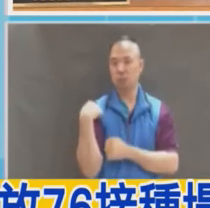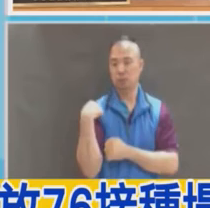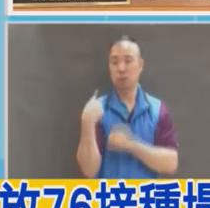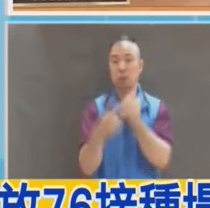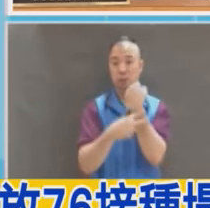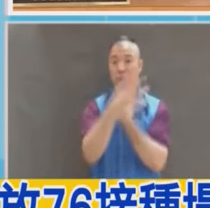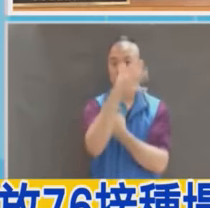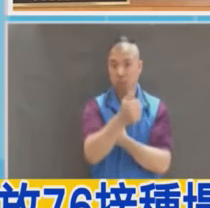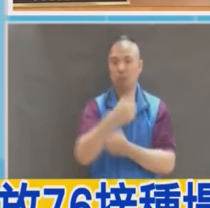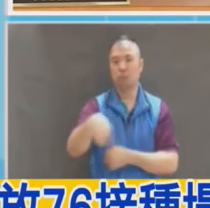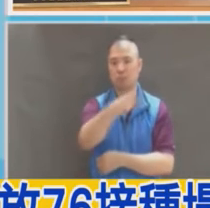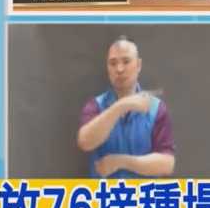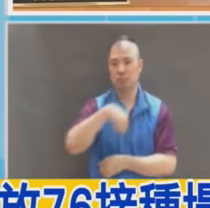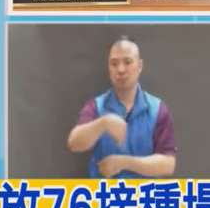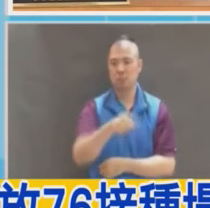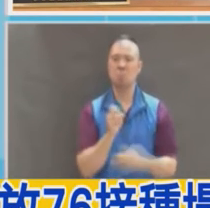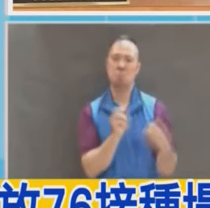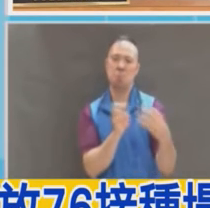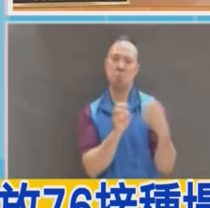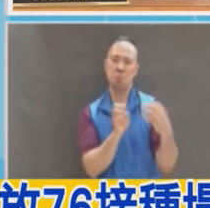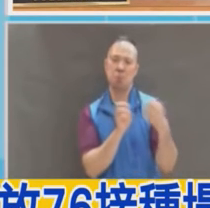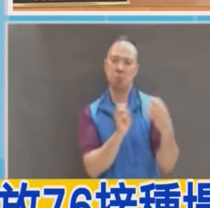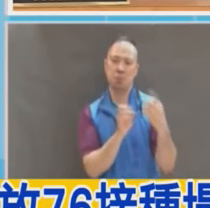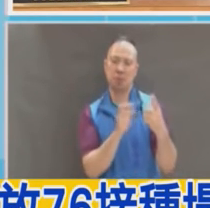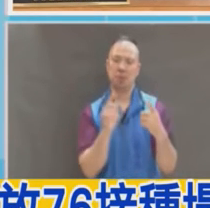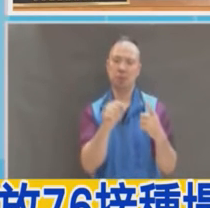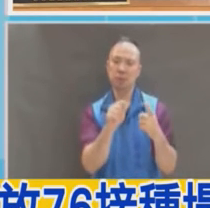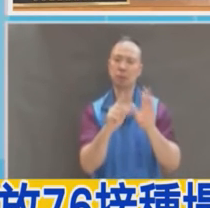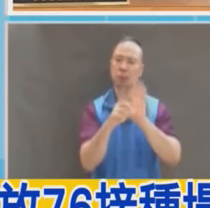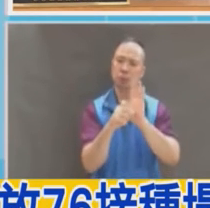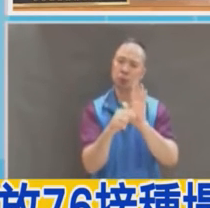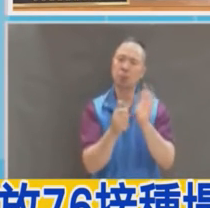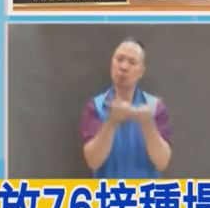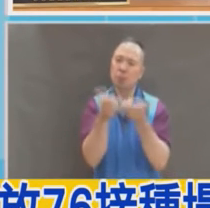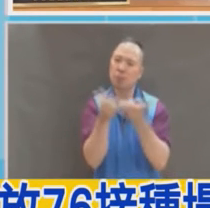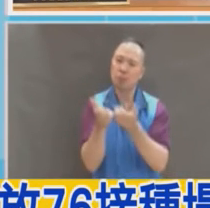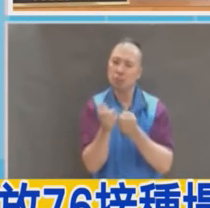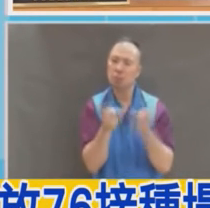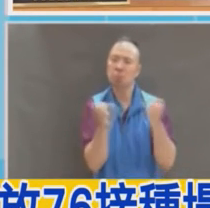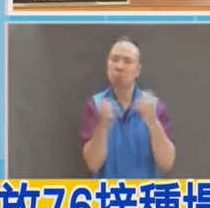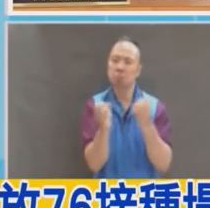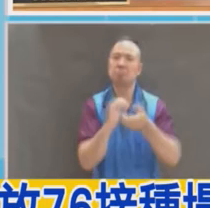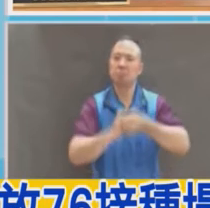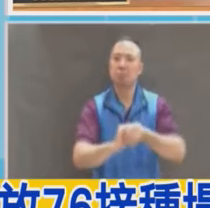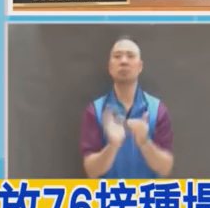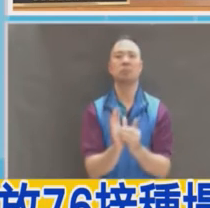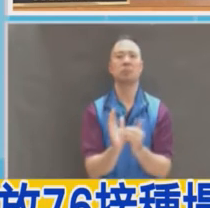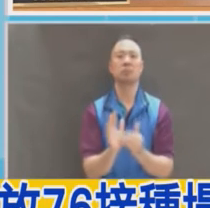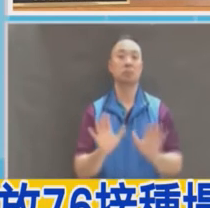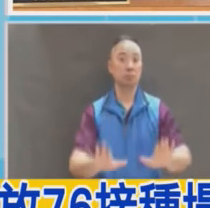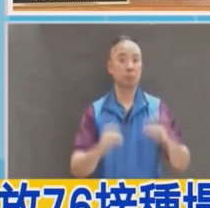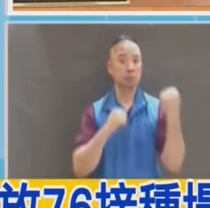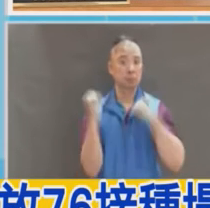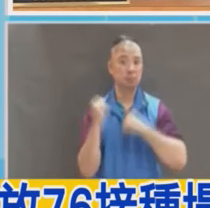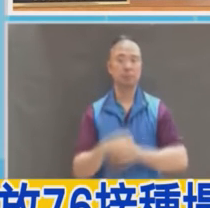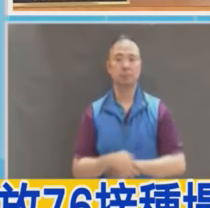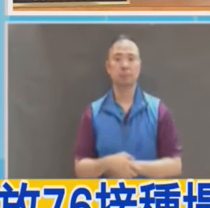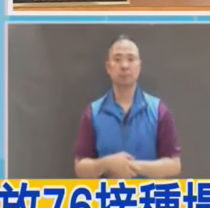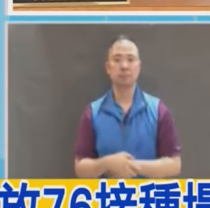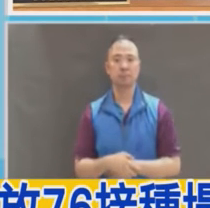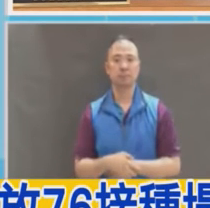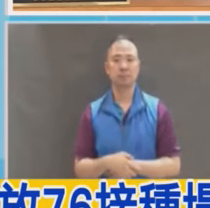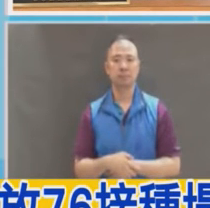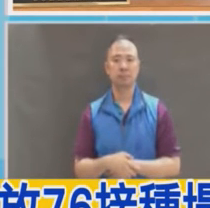上的长者，因为中央也做如是的规定，越高年龄的风险越